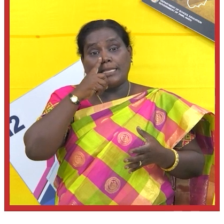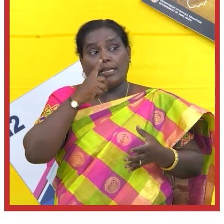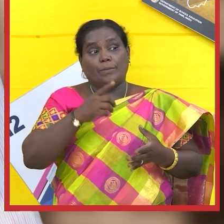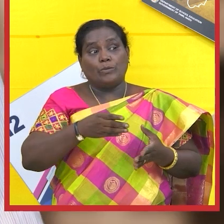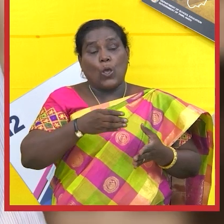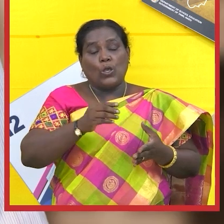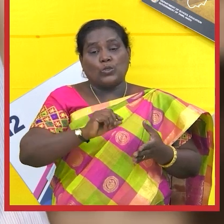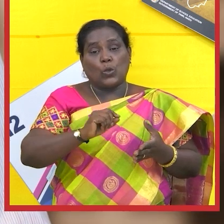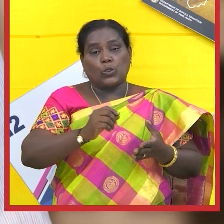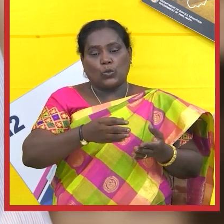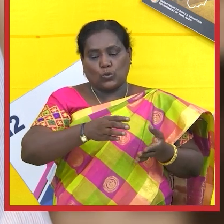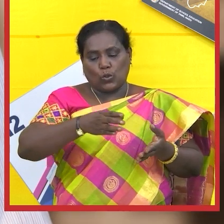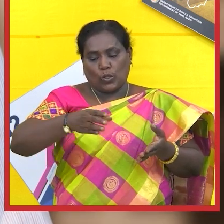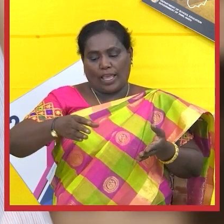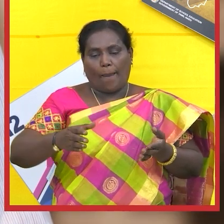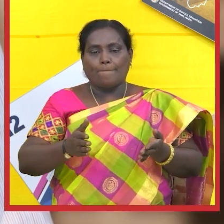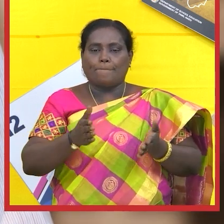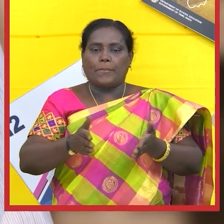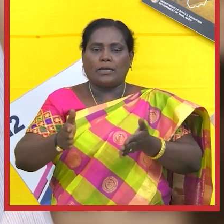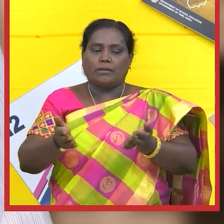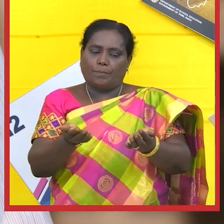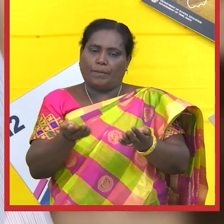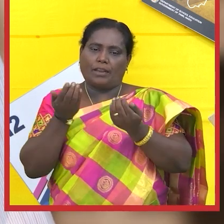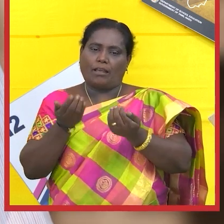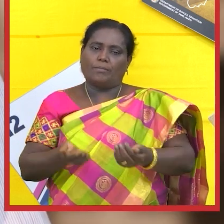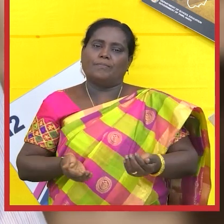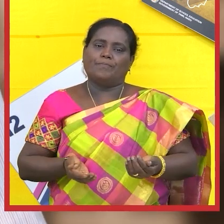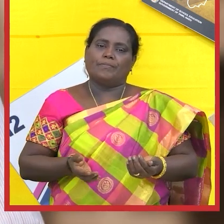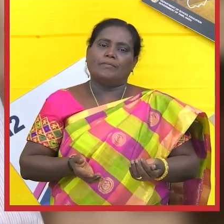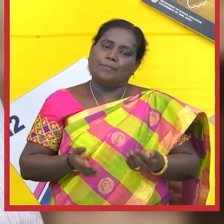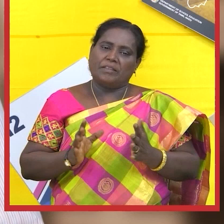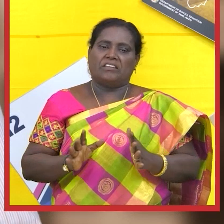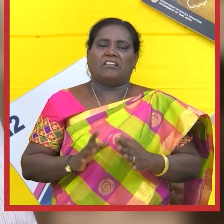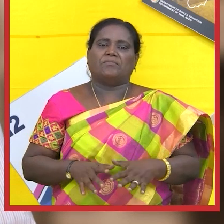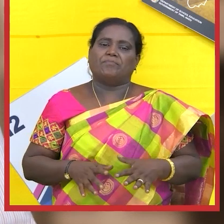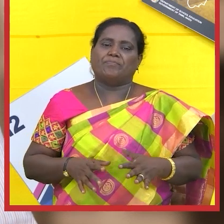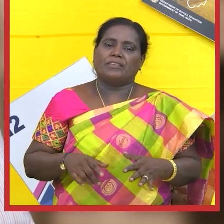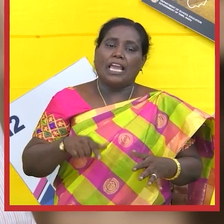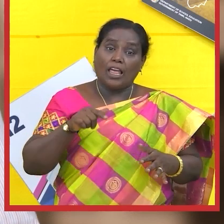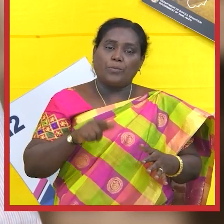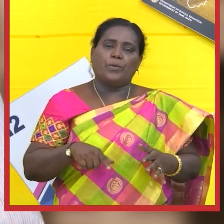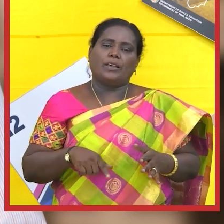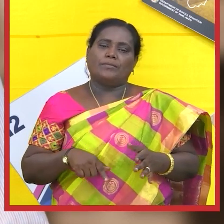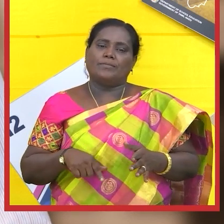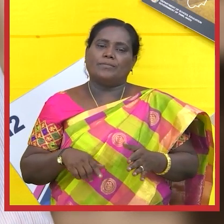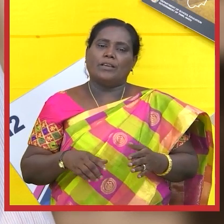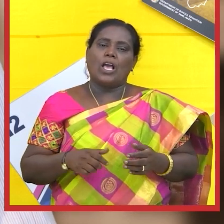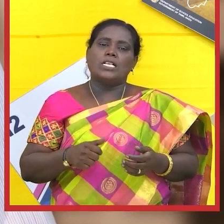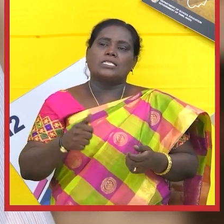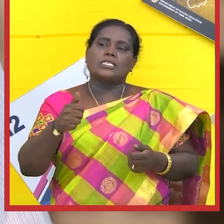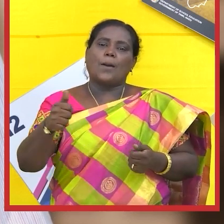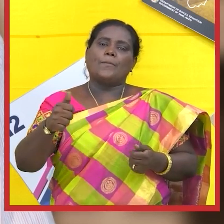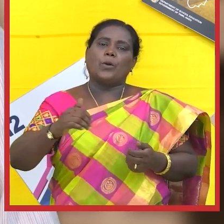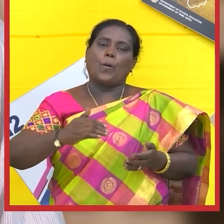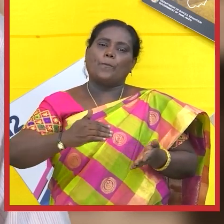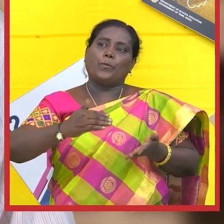சொத்திலே பங்கு பெறலாம் என்பதை உரிமைகளை பெறுகிறார்கள். அதேபோல் சமூக